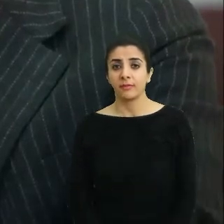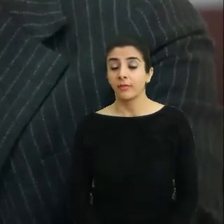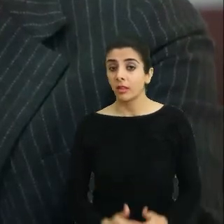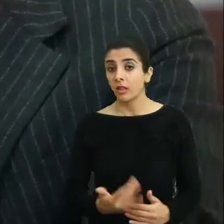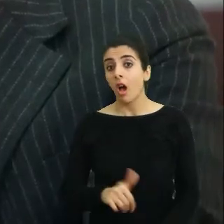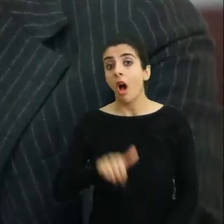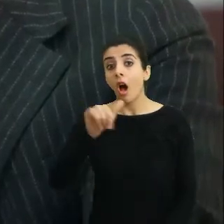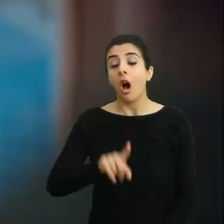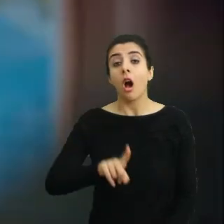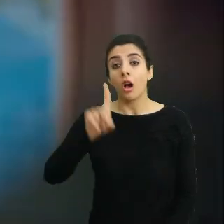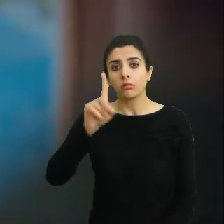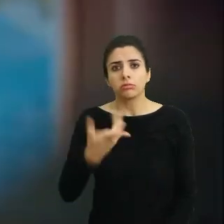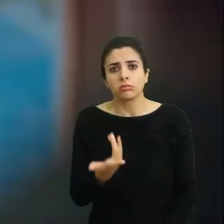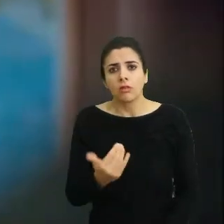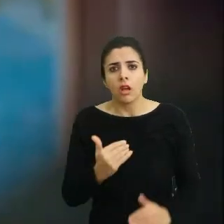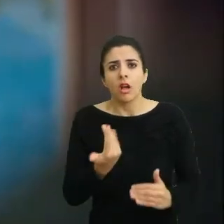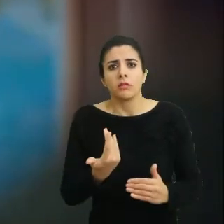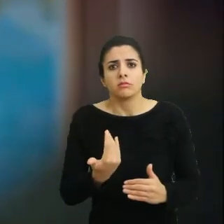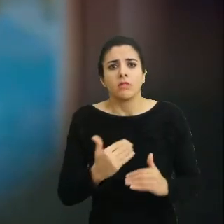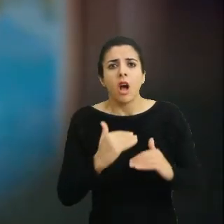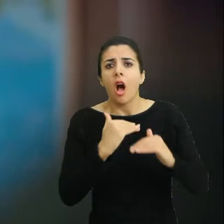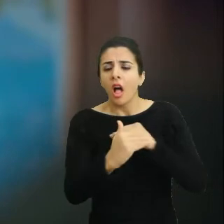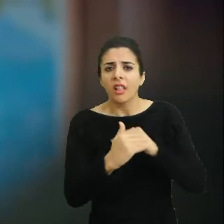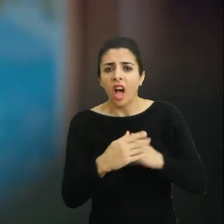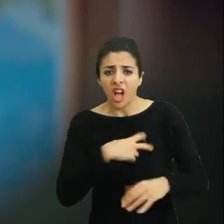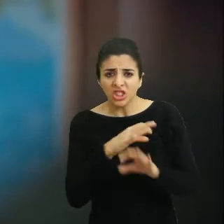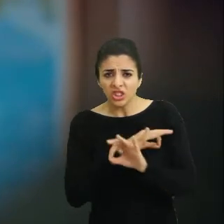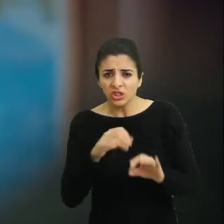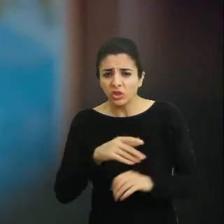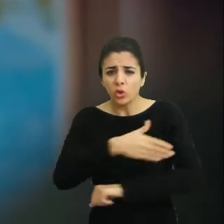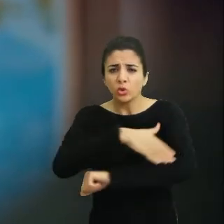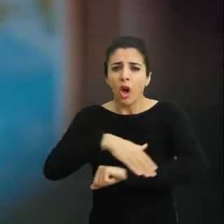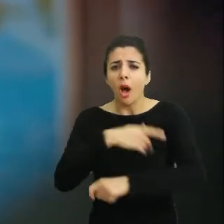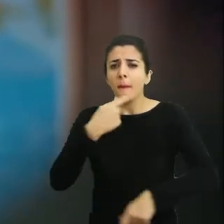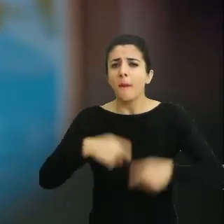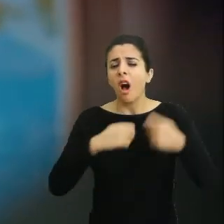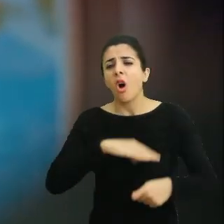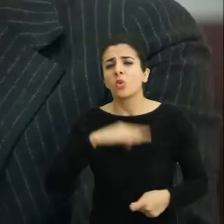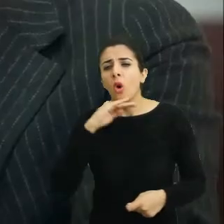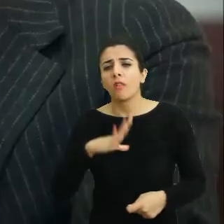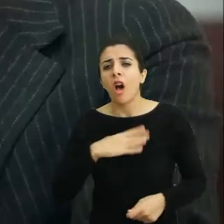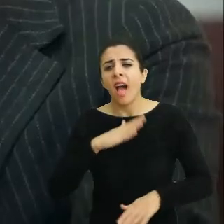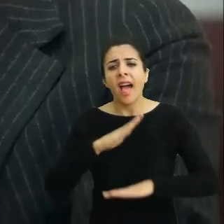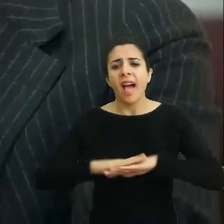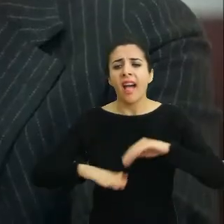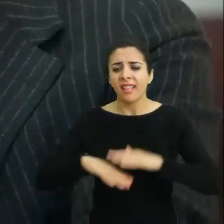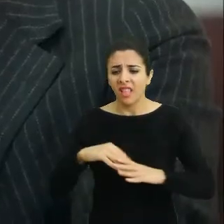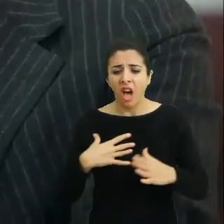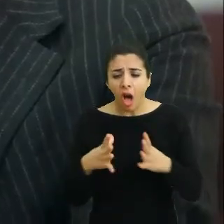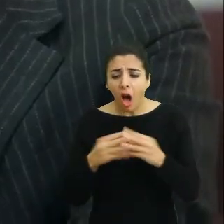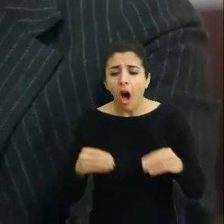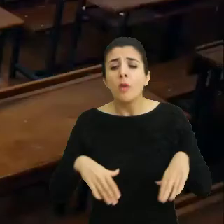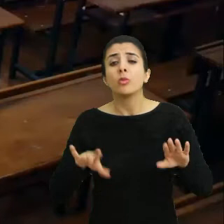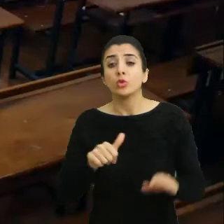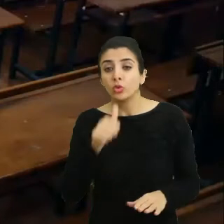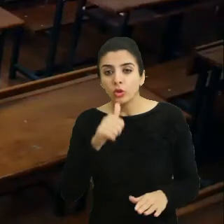Halk aşksızsa sokaklar banka dükkanlarıyla doludur. ellerimi kaybolmayan sularla ıslamaya alışır o